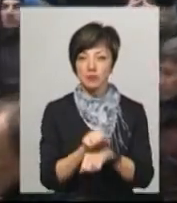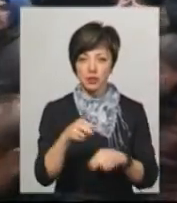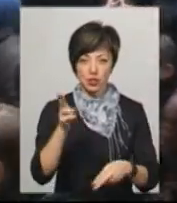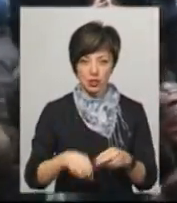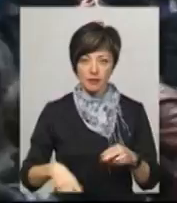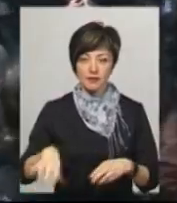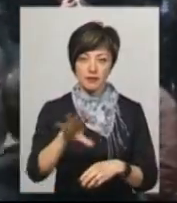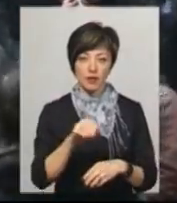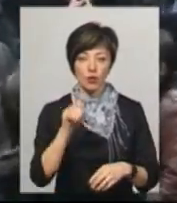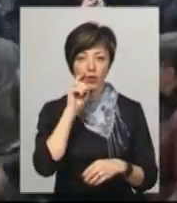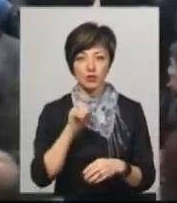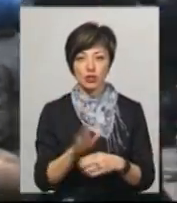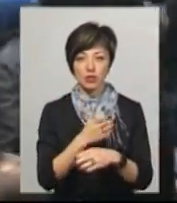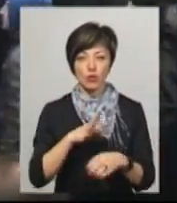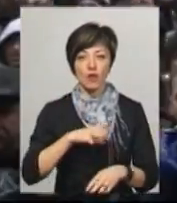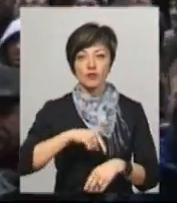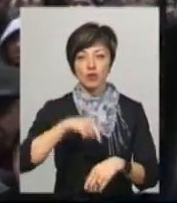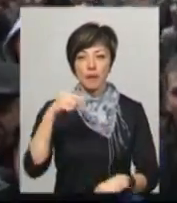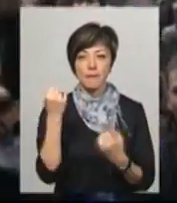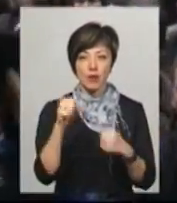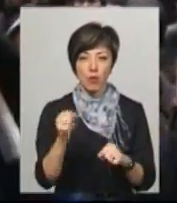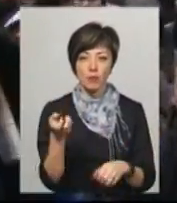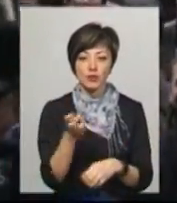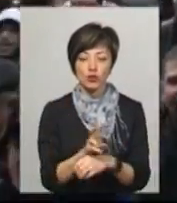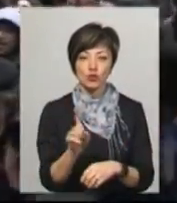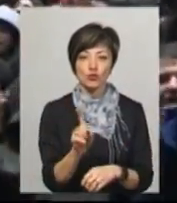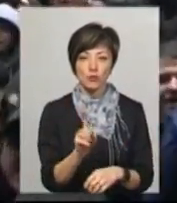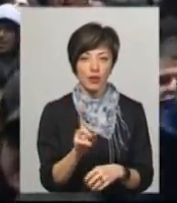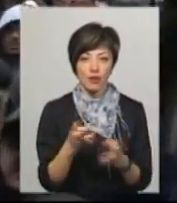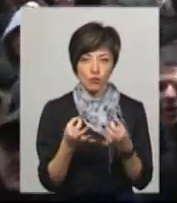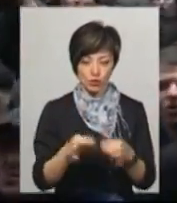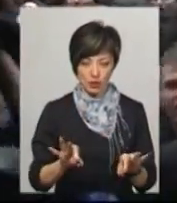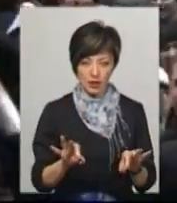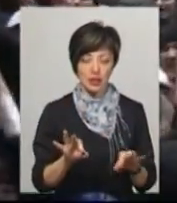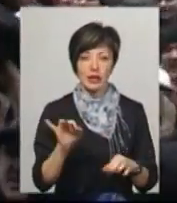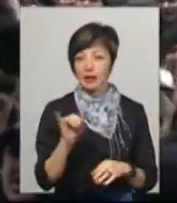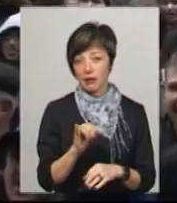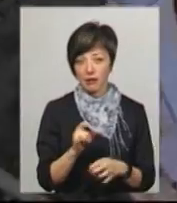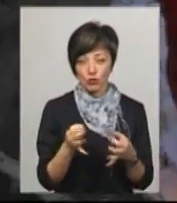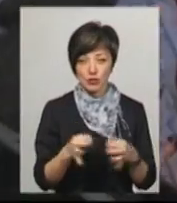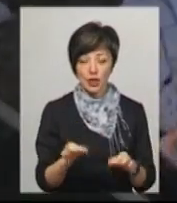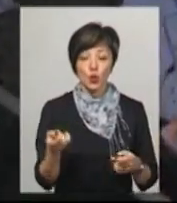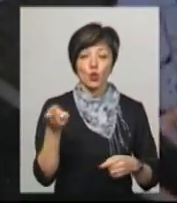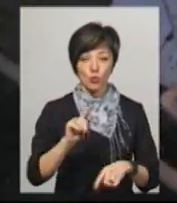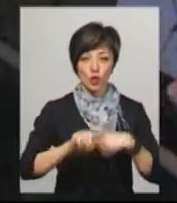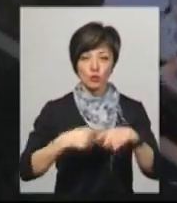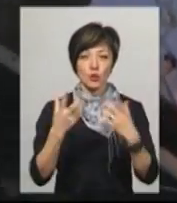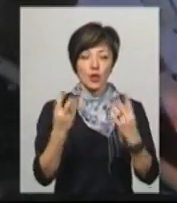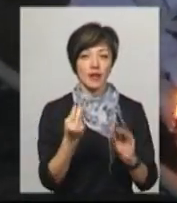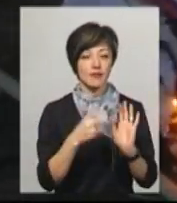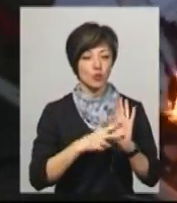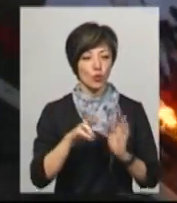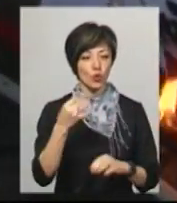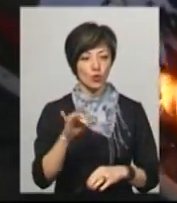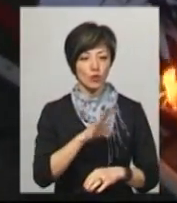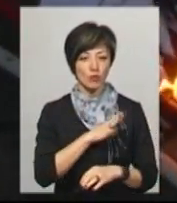його проукраїнської частини було відчуття перемоги, бо вони прийшли туди, щоб чогось не допустити. І не допустили. Саме тому наступного дня, 27